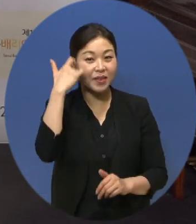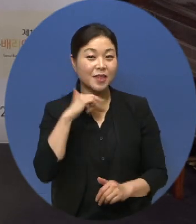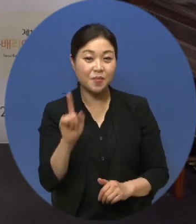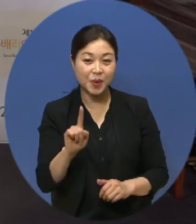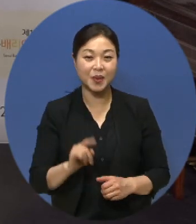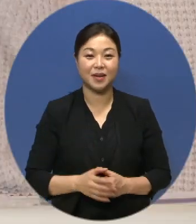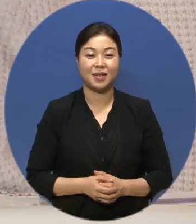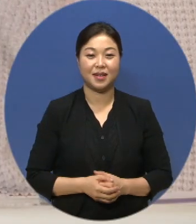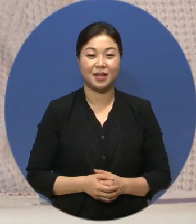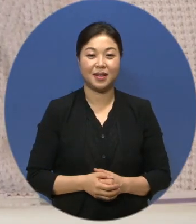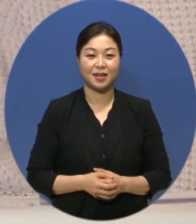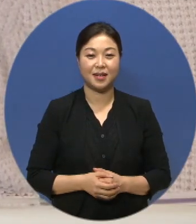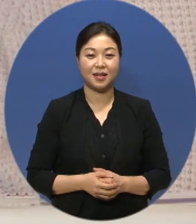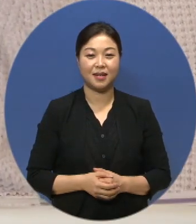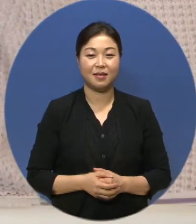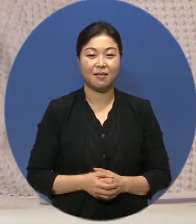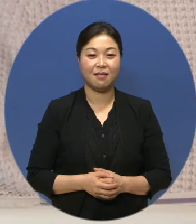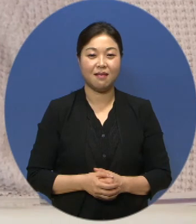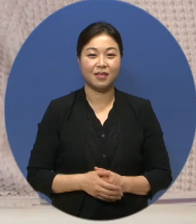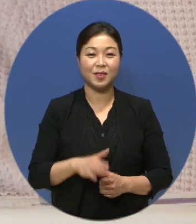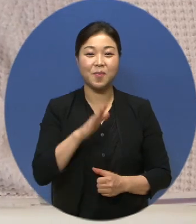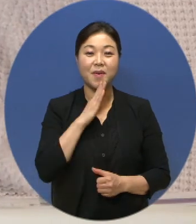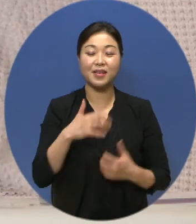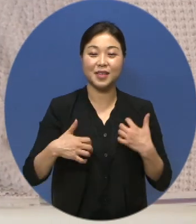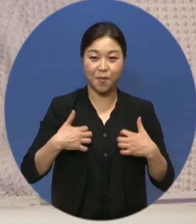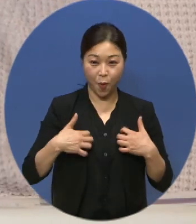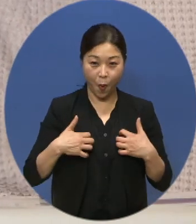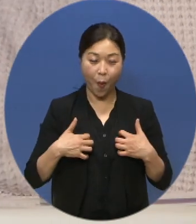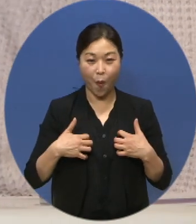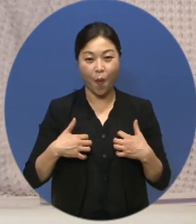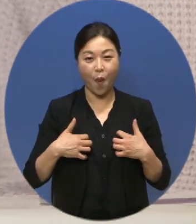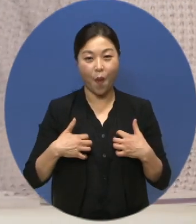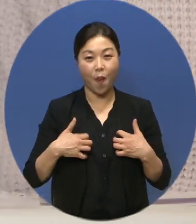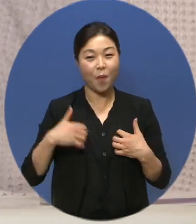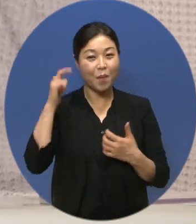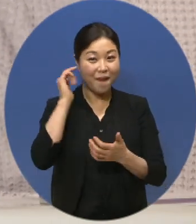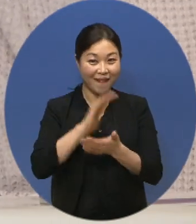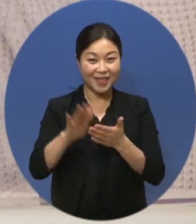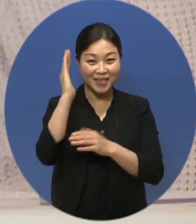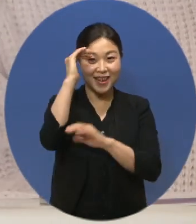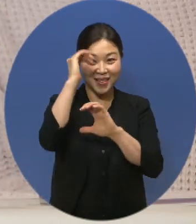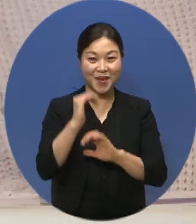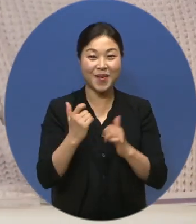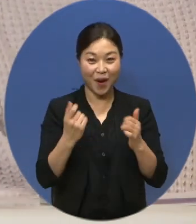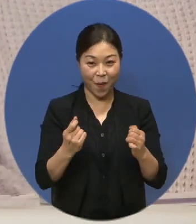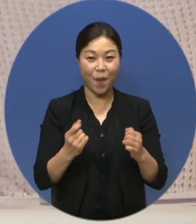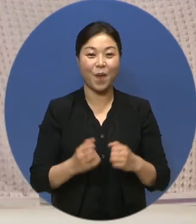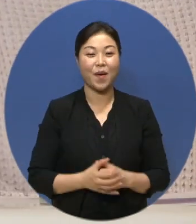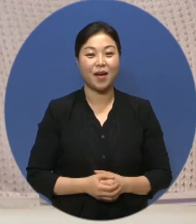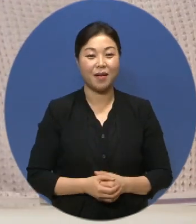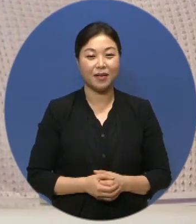일단은 너무 재미가 있는 경쾌한 이야기이기도 하고